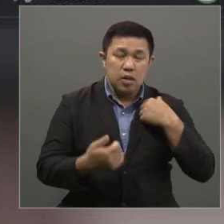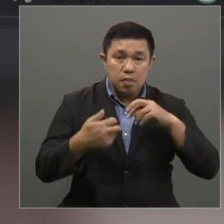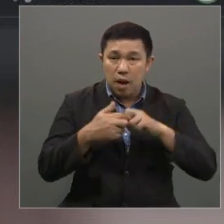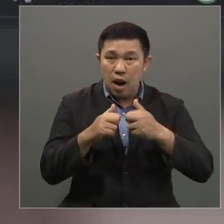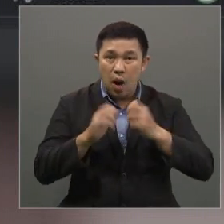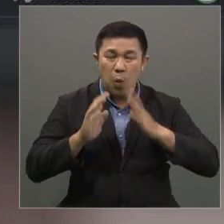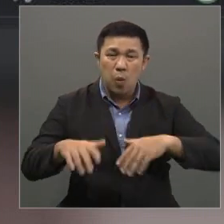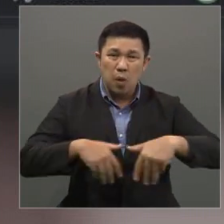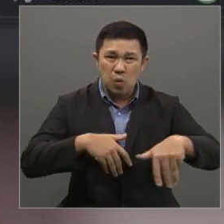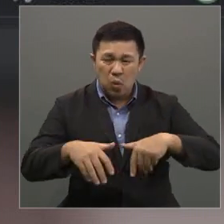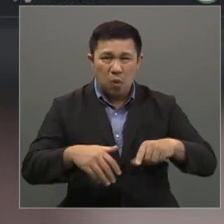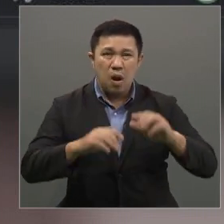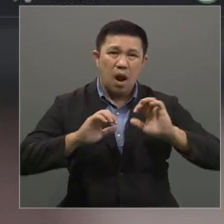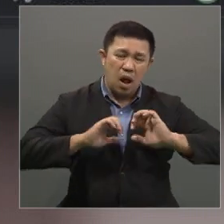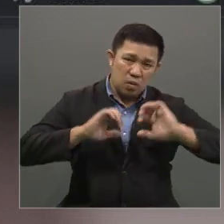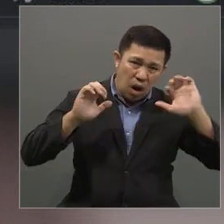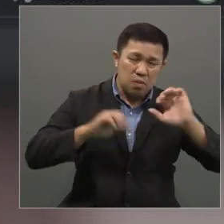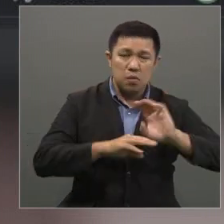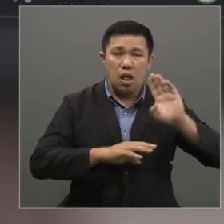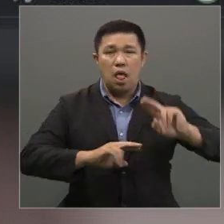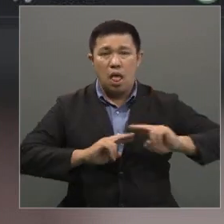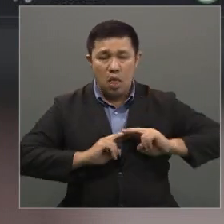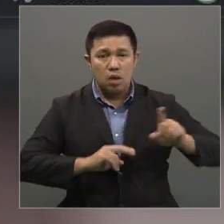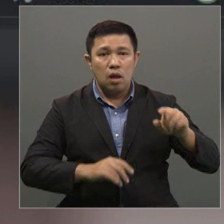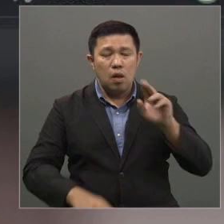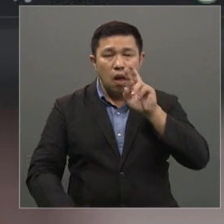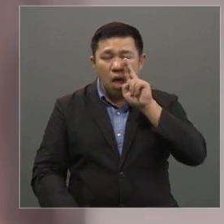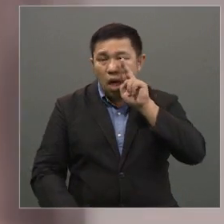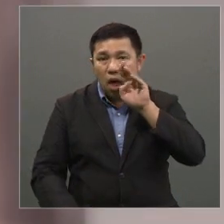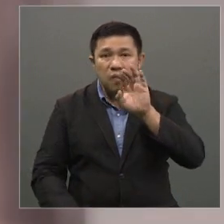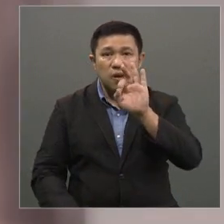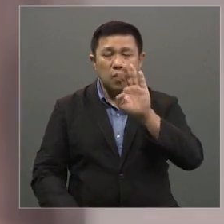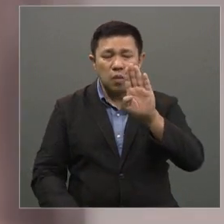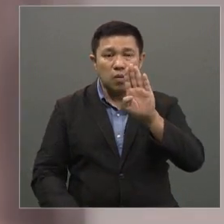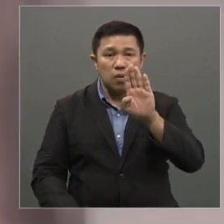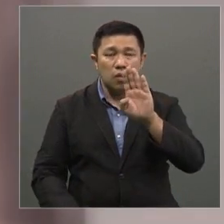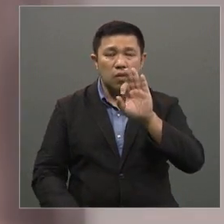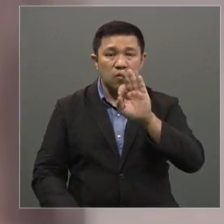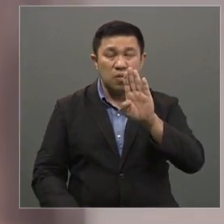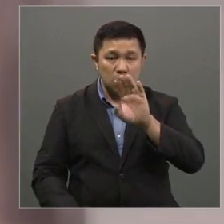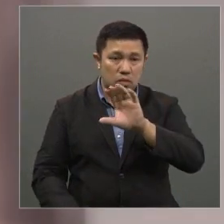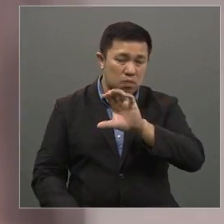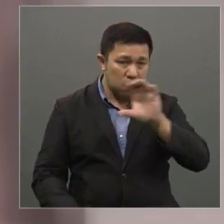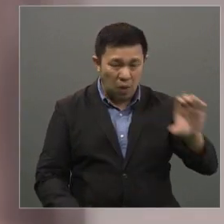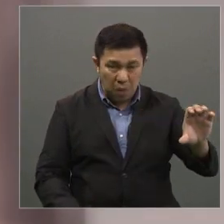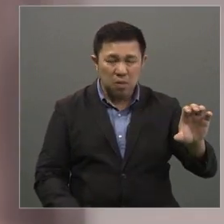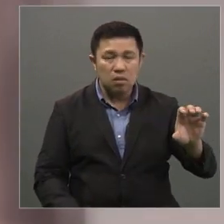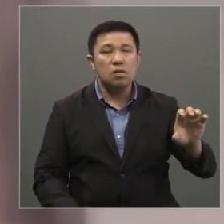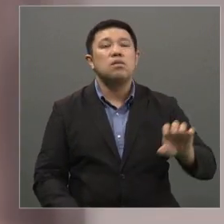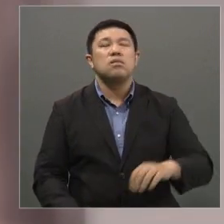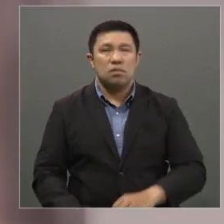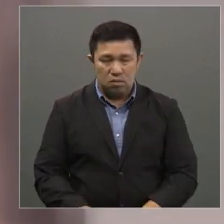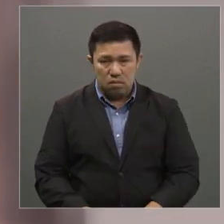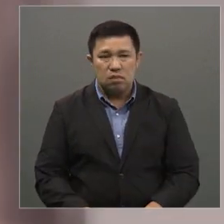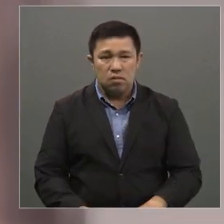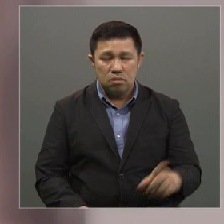ประชาชนทั่วไปรวมถึงภาครัฐและบริษัทเอกชนถูกปลอมแพลตฟอร์มในโซเชียลต่างๆเป็นการแจ้งความผ่านทางเว็บไซต์ของตำรวจสอบส